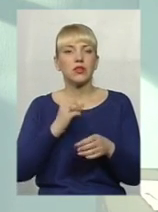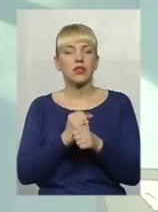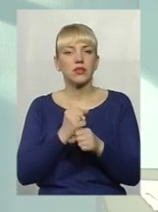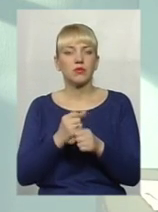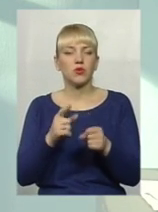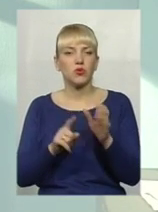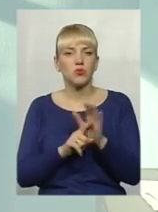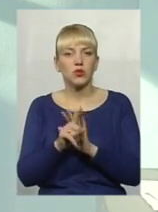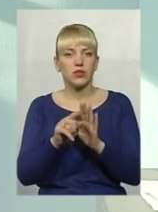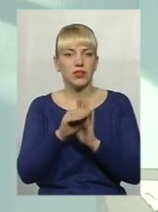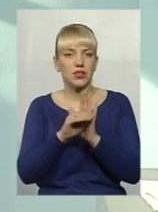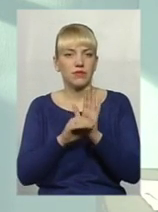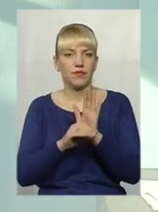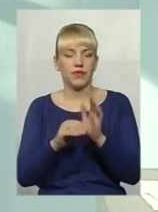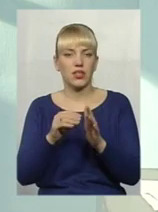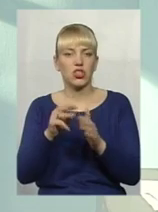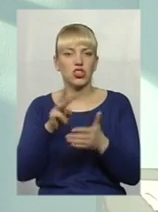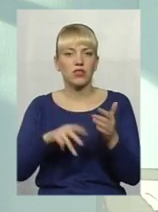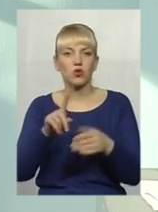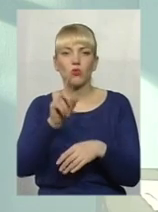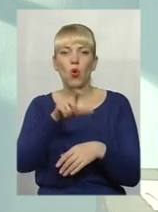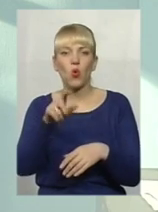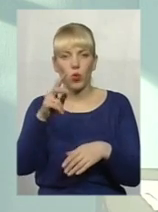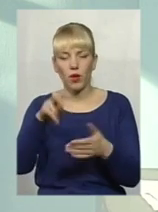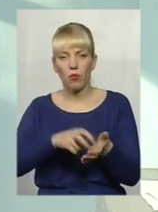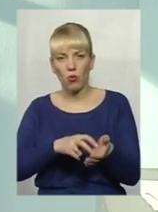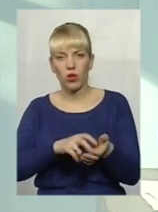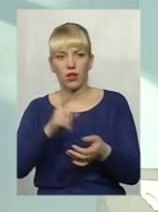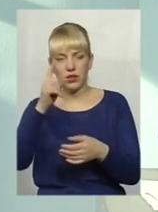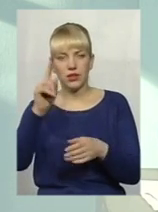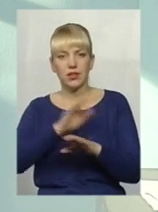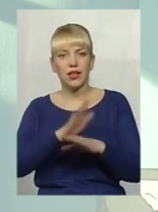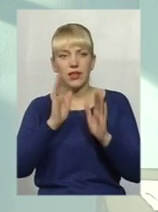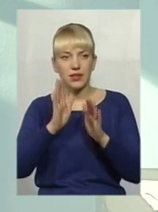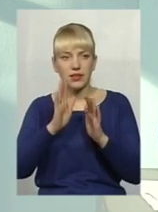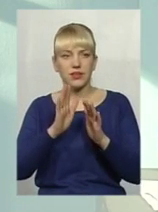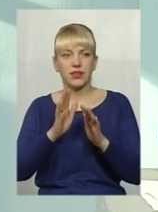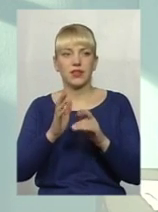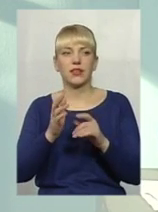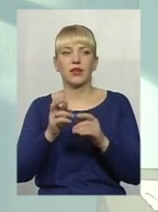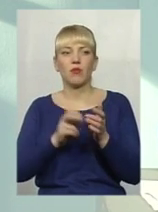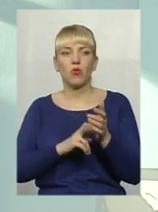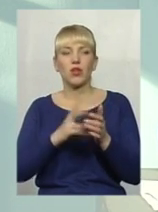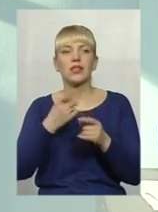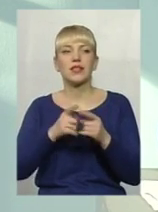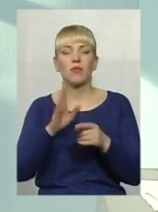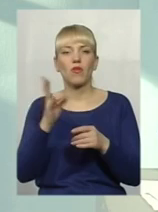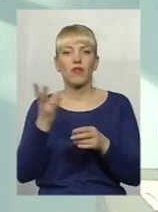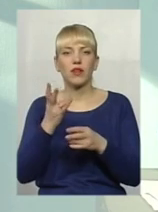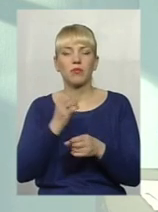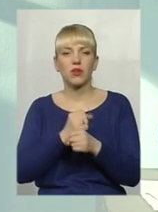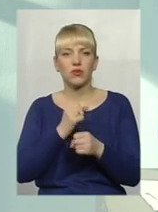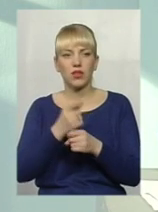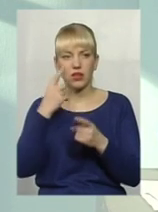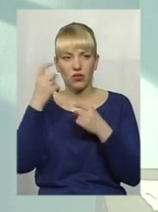штрафів, щоб люди боялися. Не тільки боялися, і свідомо з однієї сторони це має працювати інформаційна система. А з другої сторони, для наших